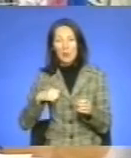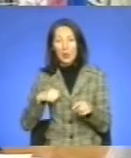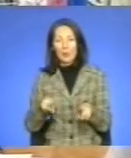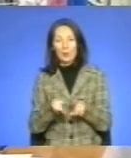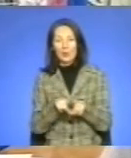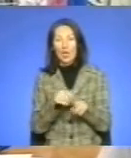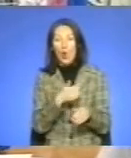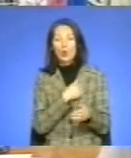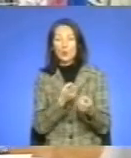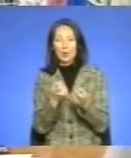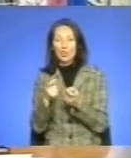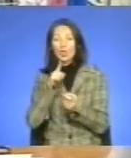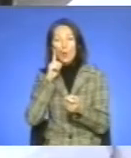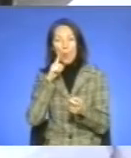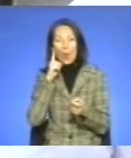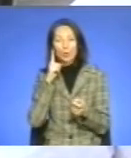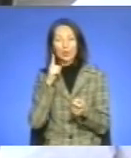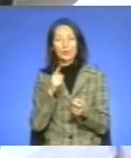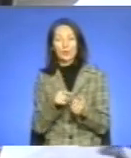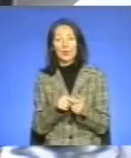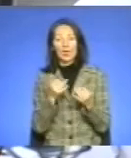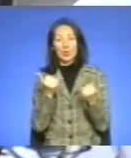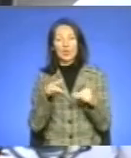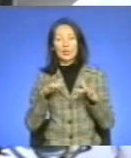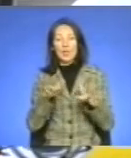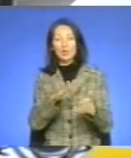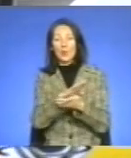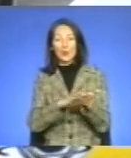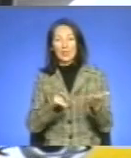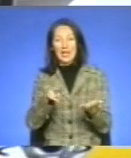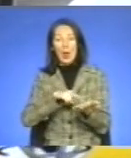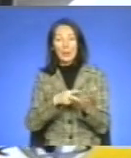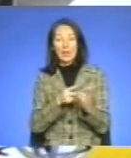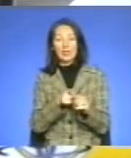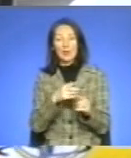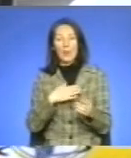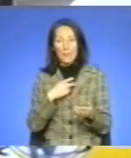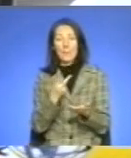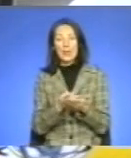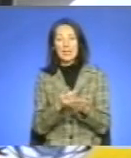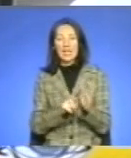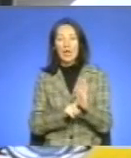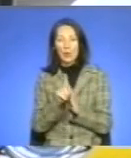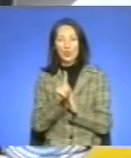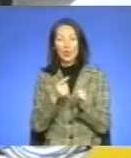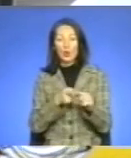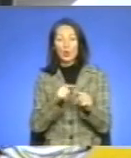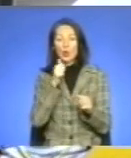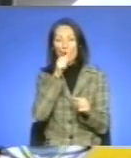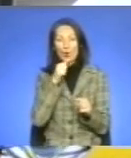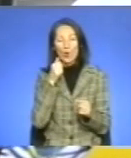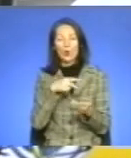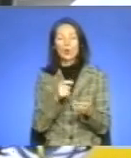ми хочемо залучити і молодь. Сьогоднішні заходи – це продовження тих планів, які ми передбачили ще на початку цього року.